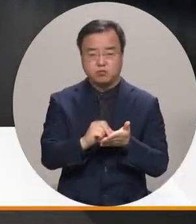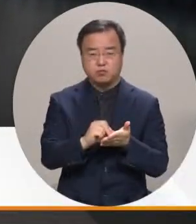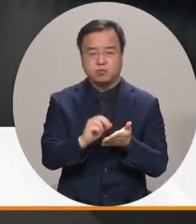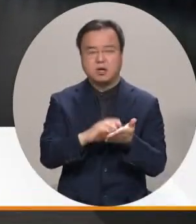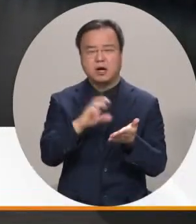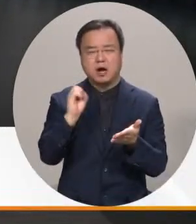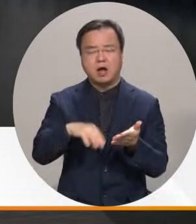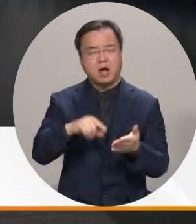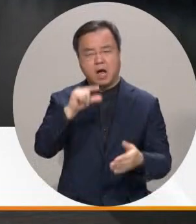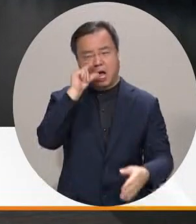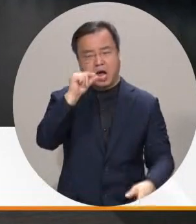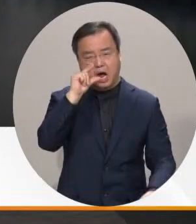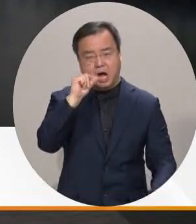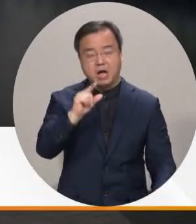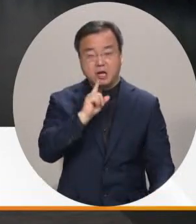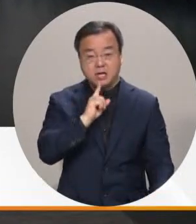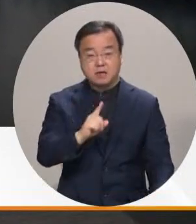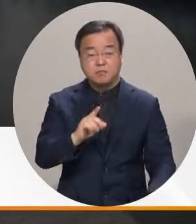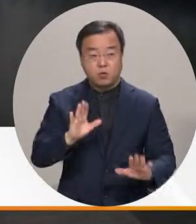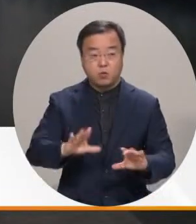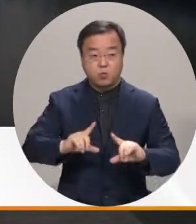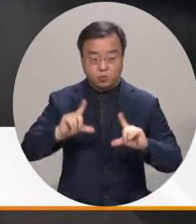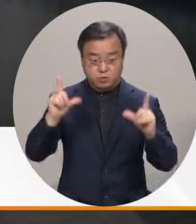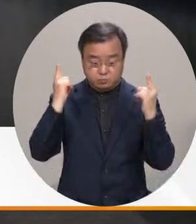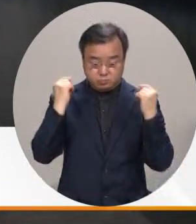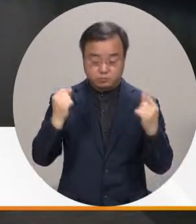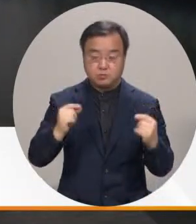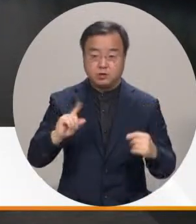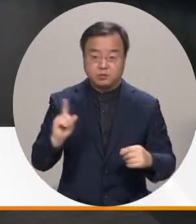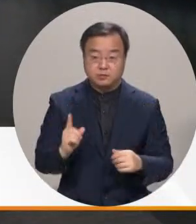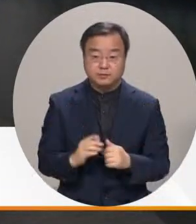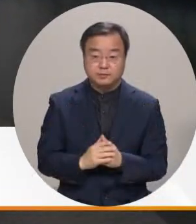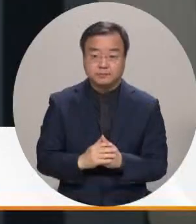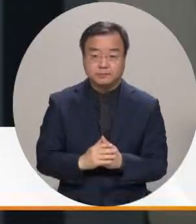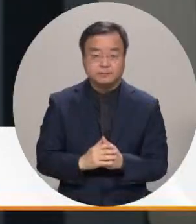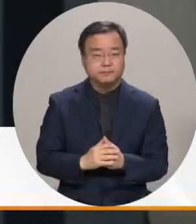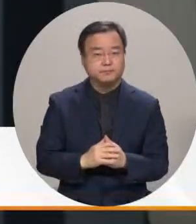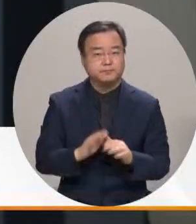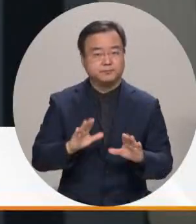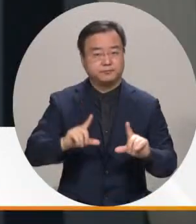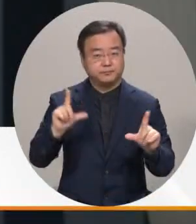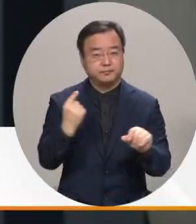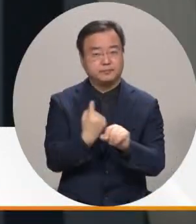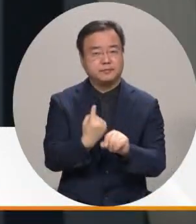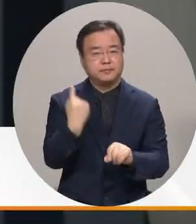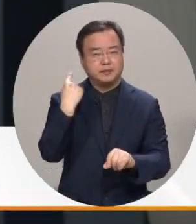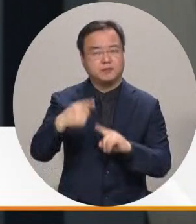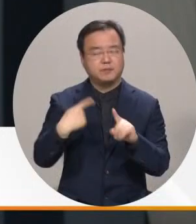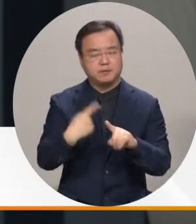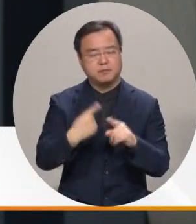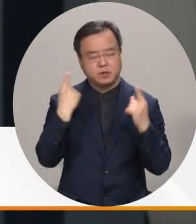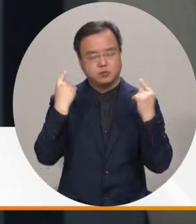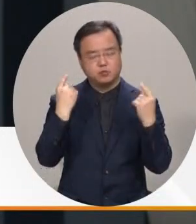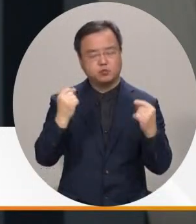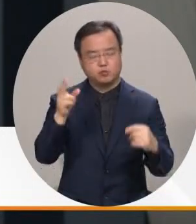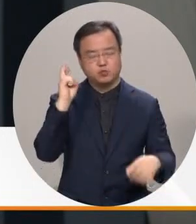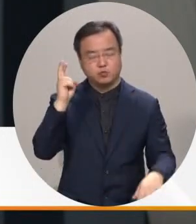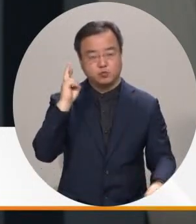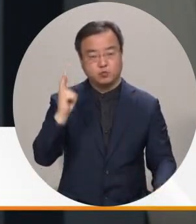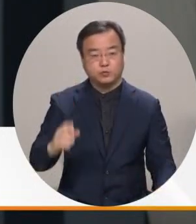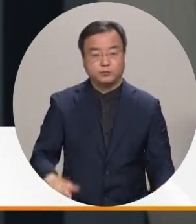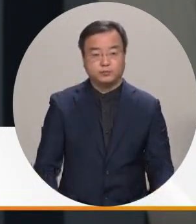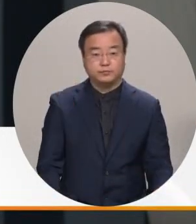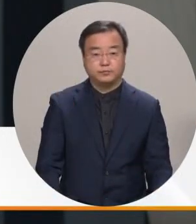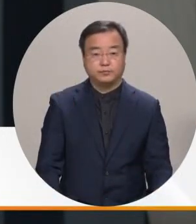많았습니다 올해도 출제 기조가 이어질까요네 올해도 지난해 수능과 유산한 기조가 이어질 거라고 저희는 예상하고